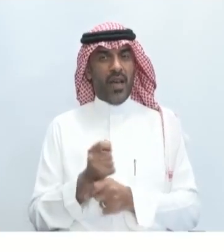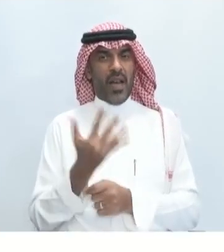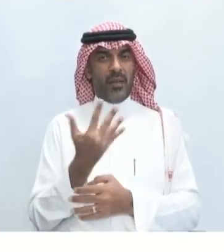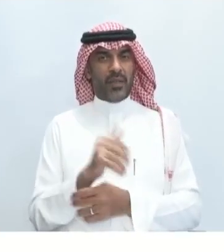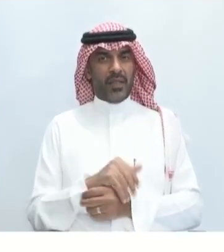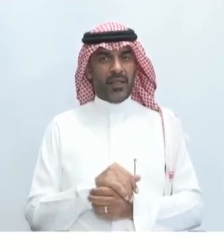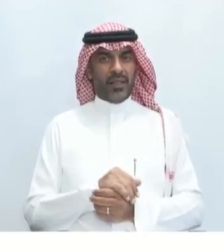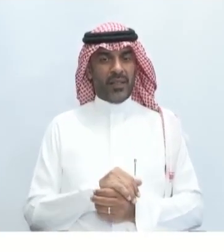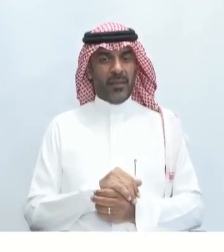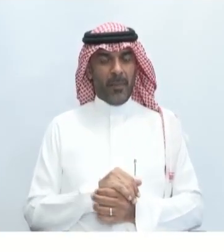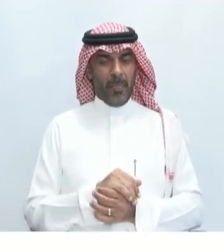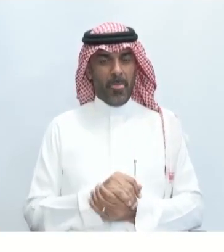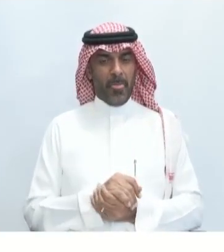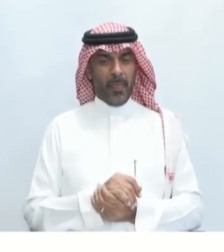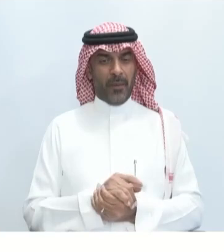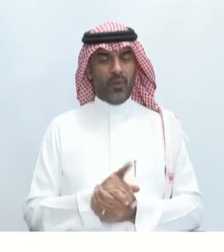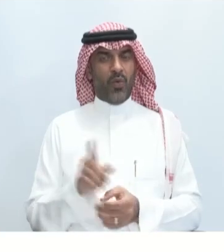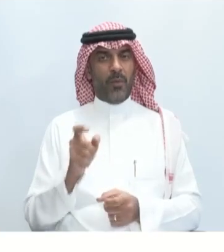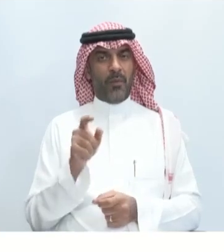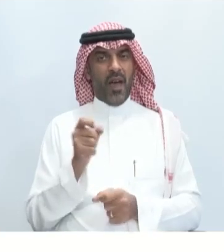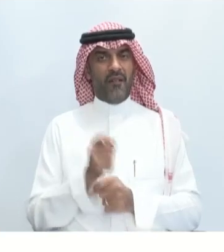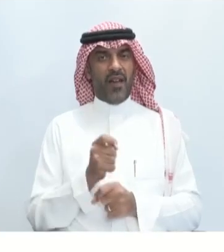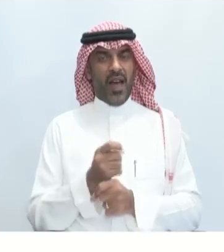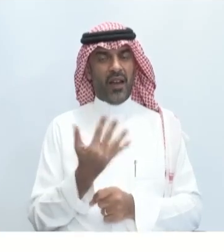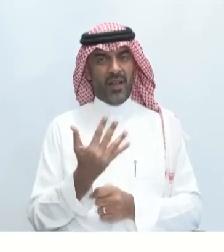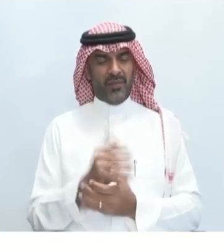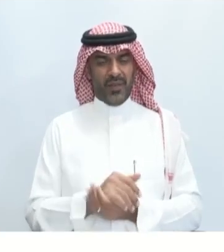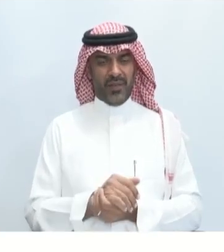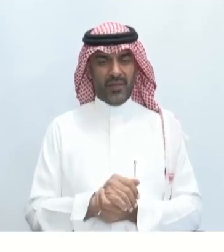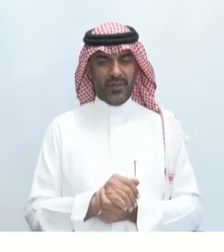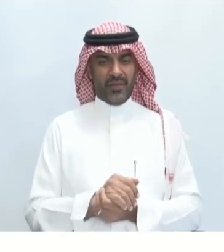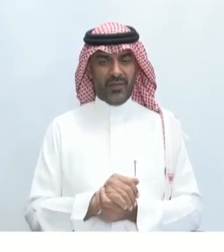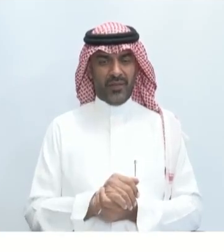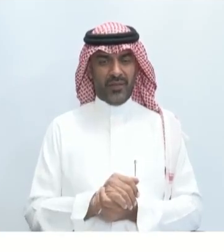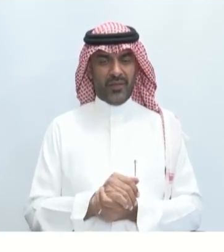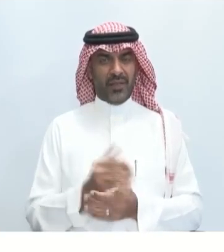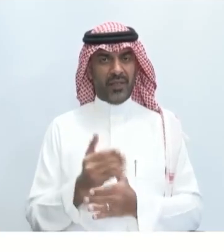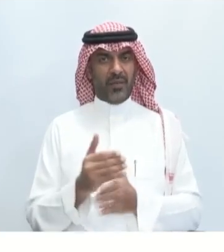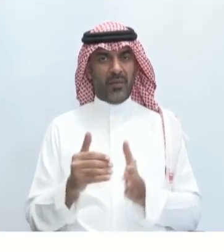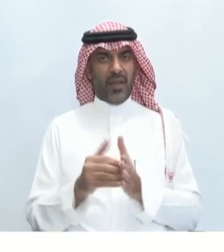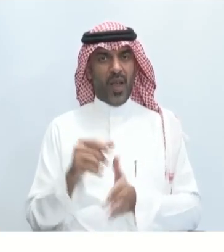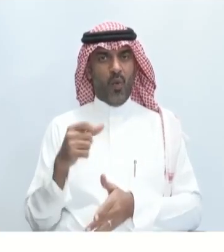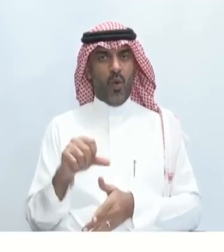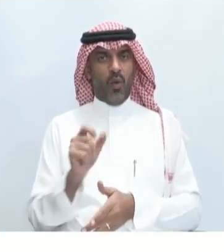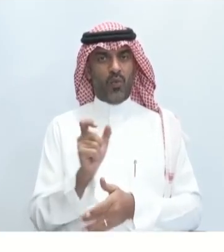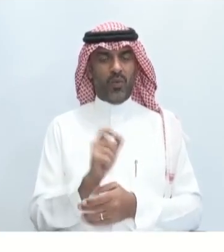الخمسه ما رايكم احسنتم هو من الافعال الخمسه لانه انتهى بواو